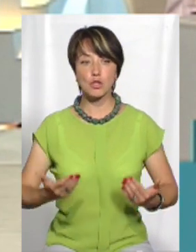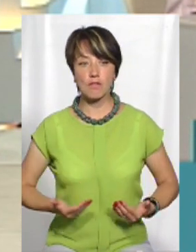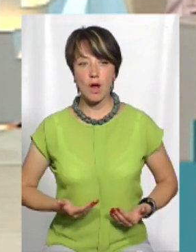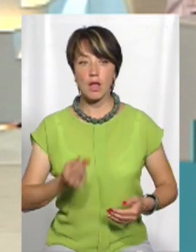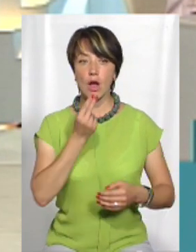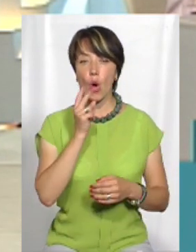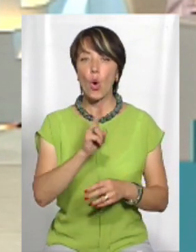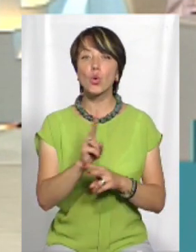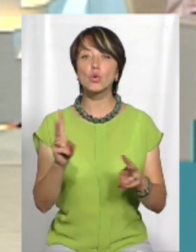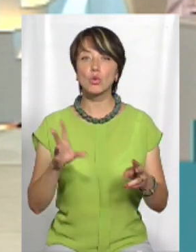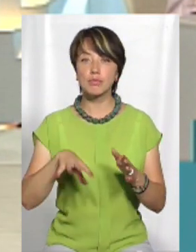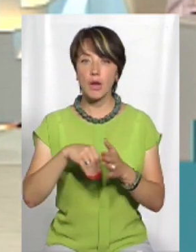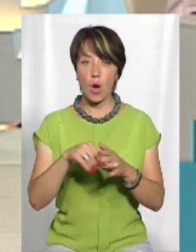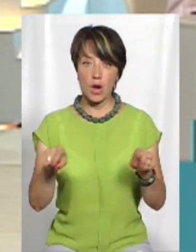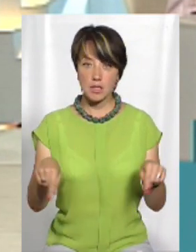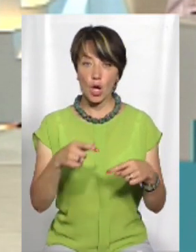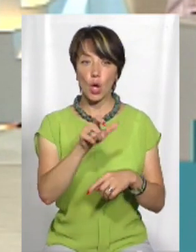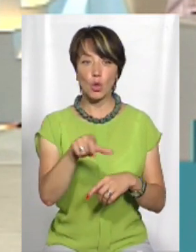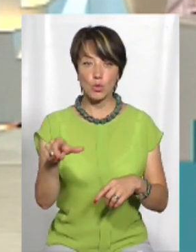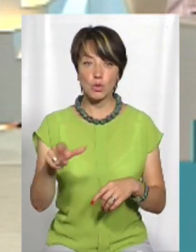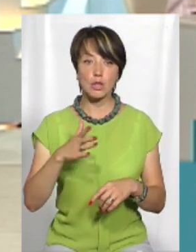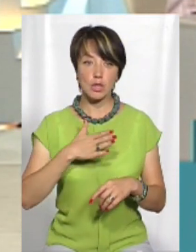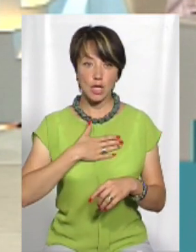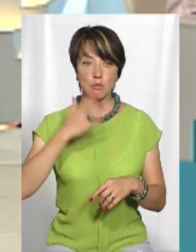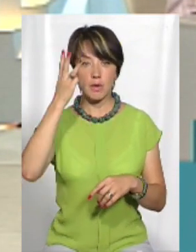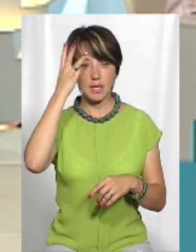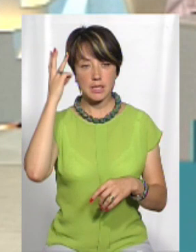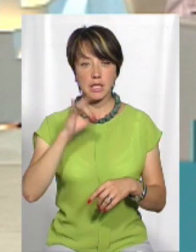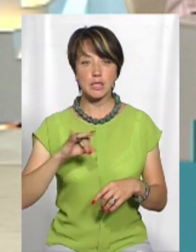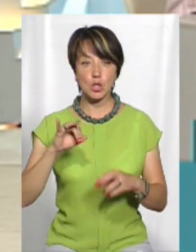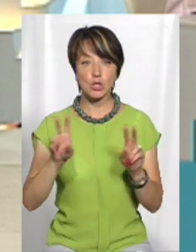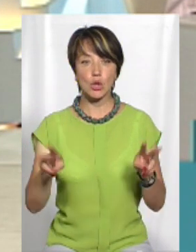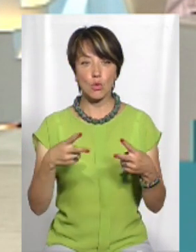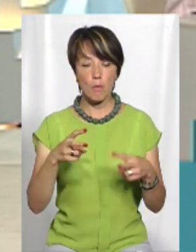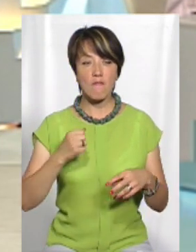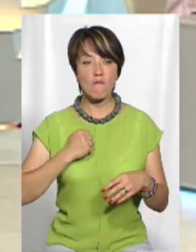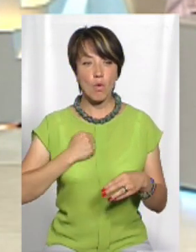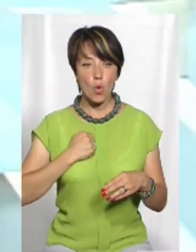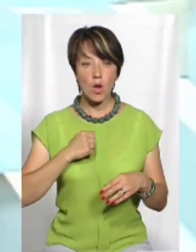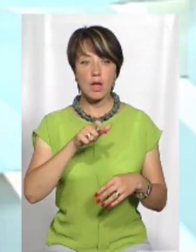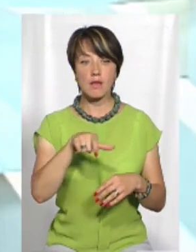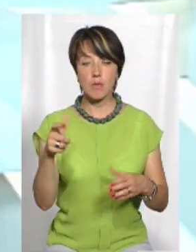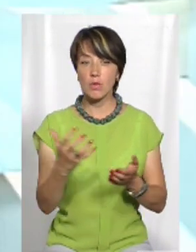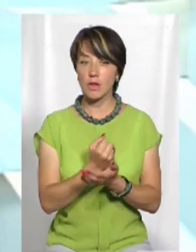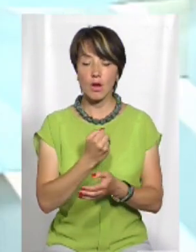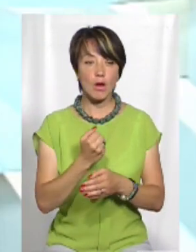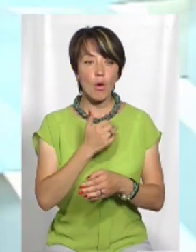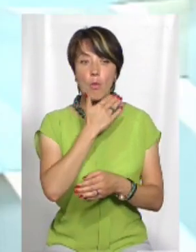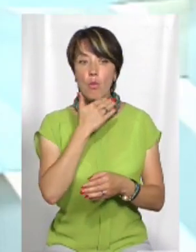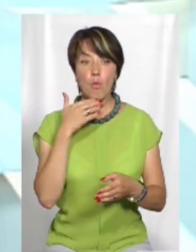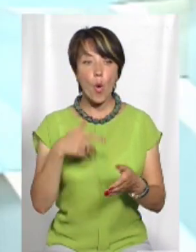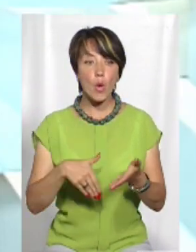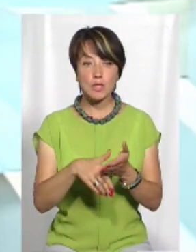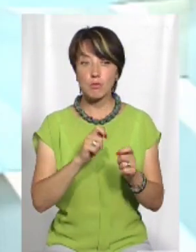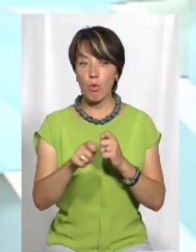проживання, харчування. Хто це все здійснює? Організатори, люди, ось наш Хмельницький історичний клуб «Воїн», які понаходили купу спонсорів.